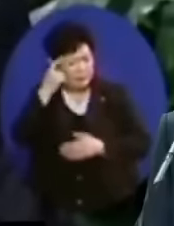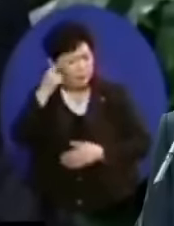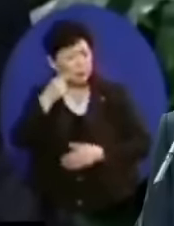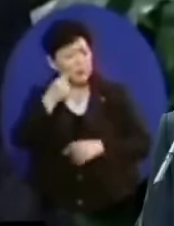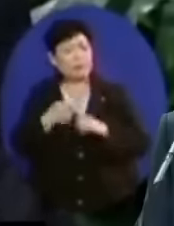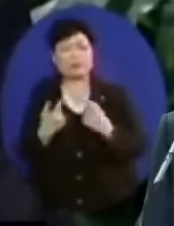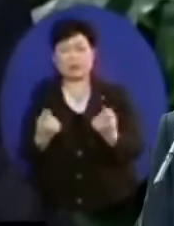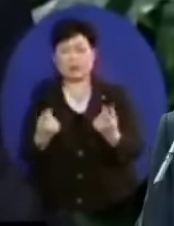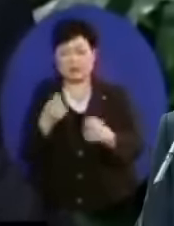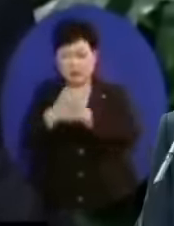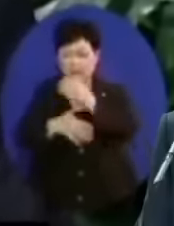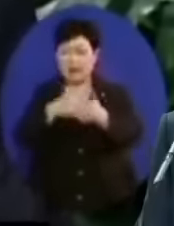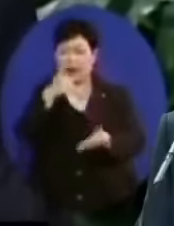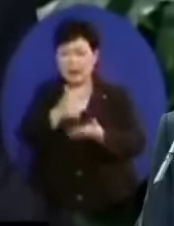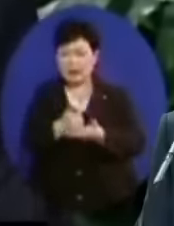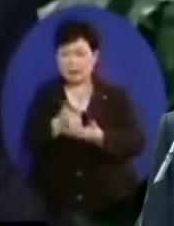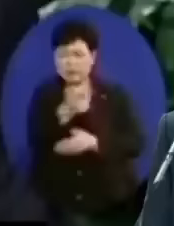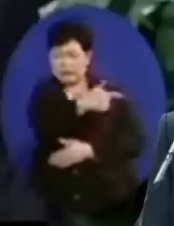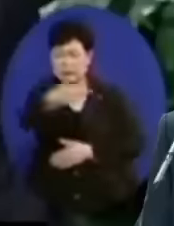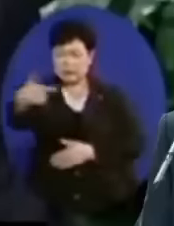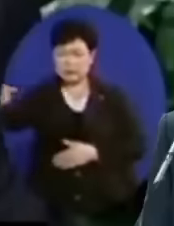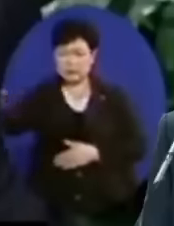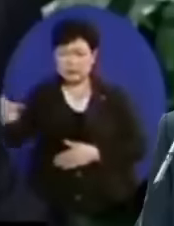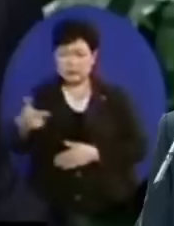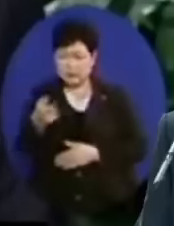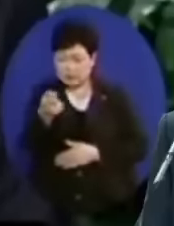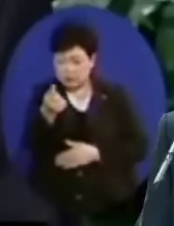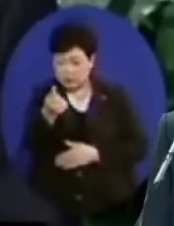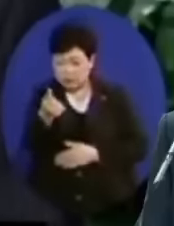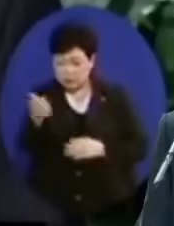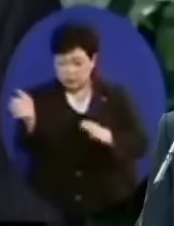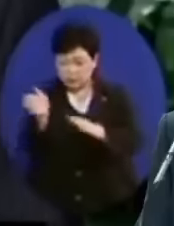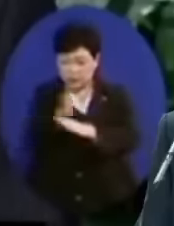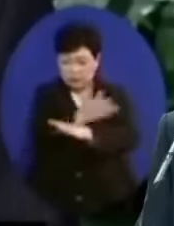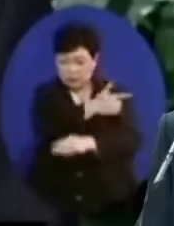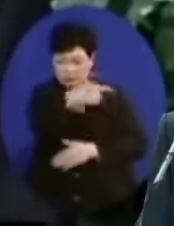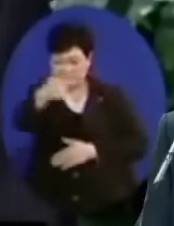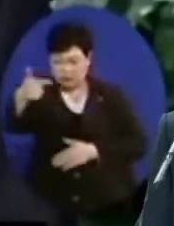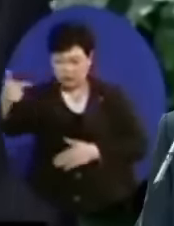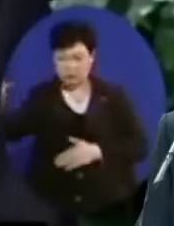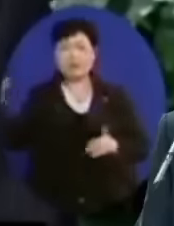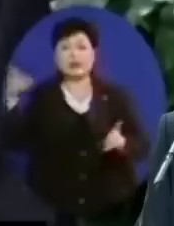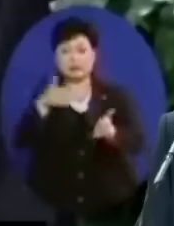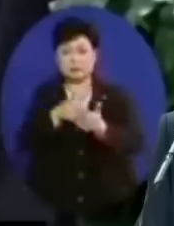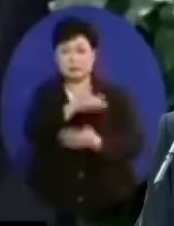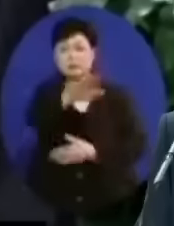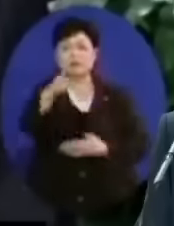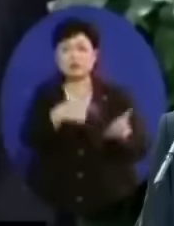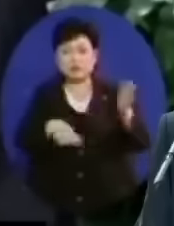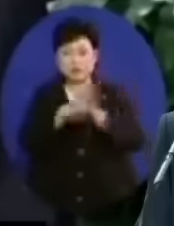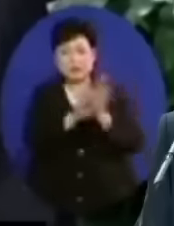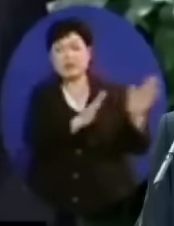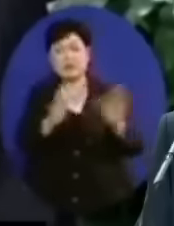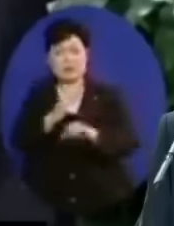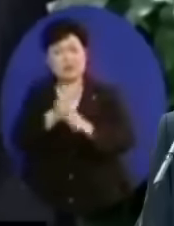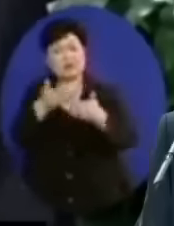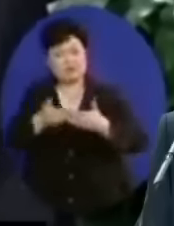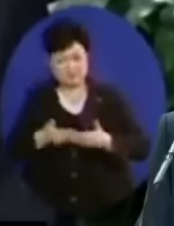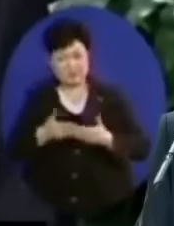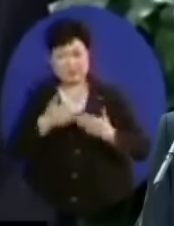같으니 하나님은 지극히 지금 것으로부터 시작해서 지극히 큰 것까지라도 우리를 위해서 예비하시는